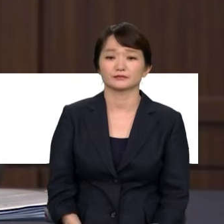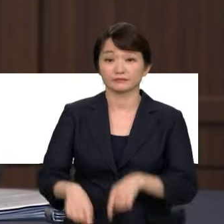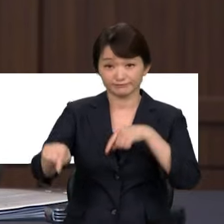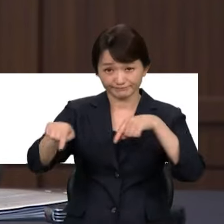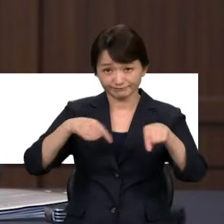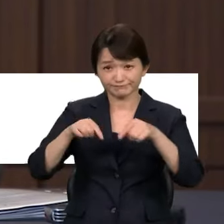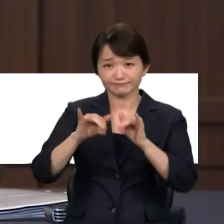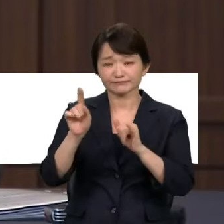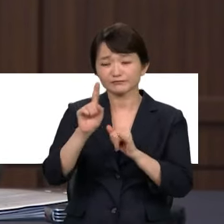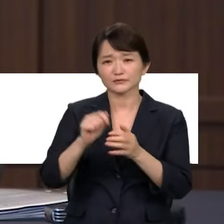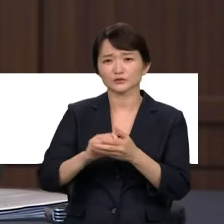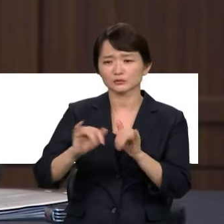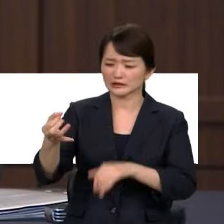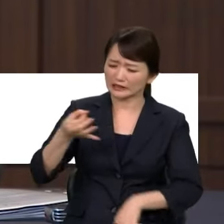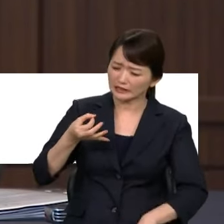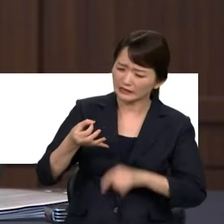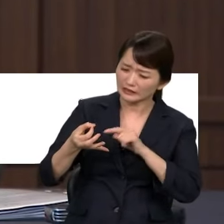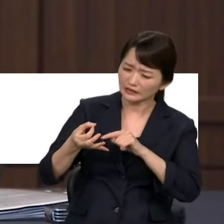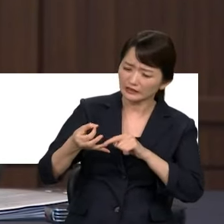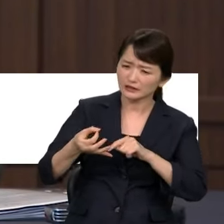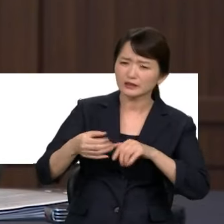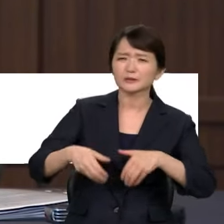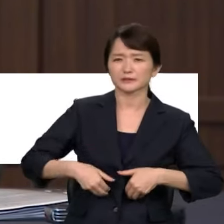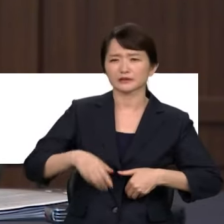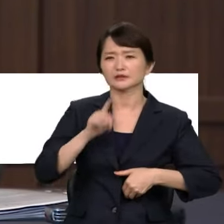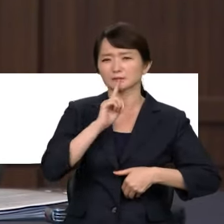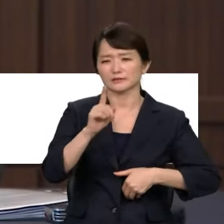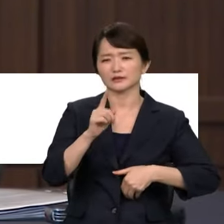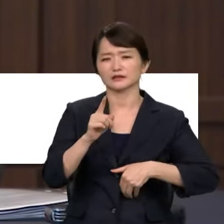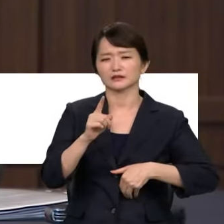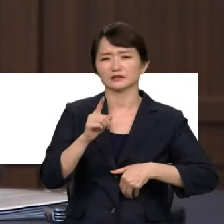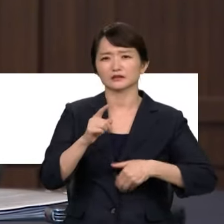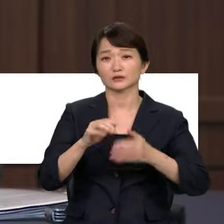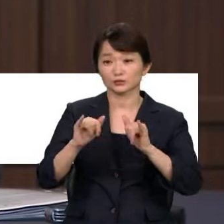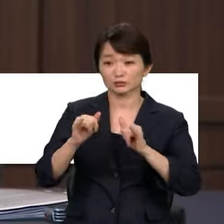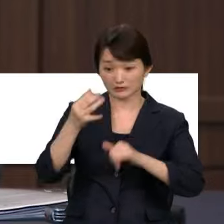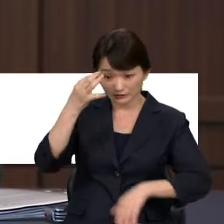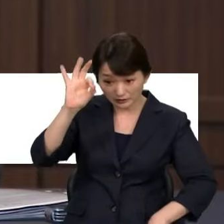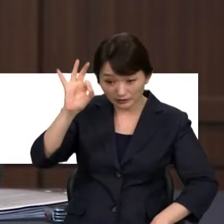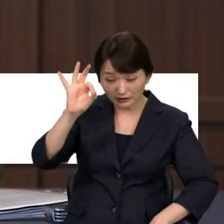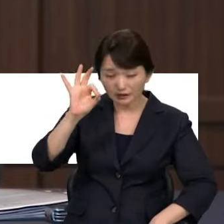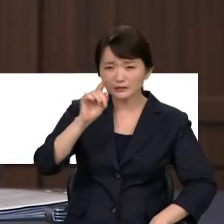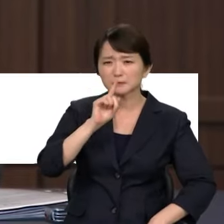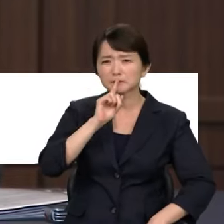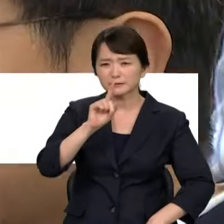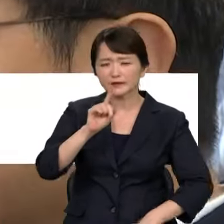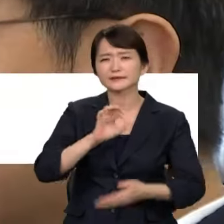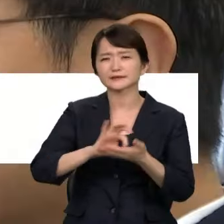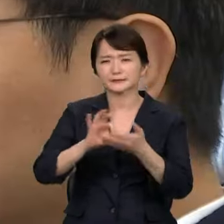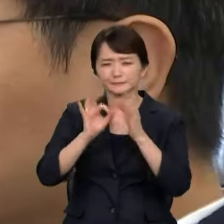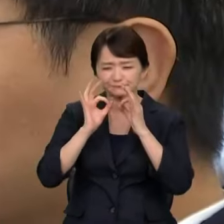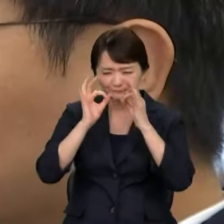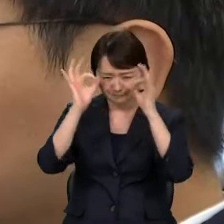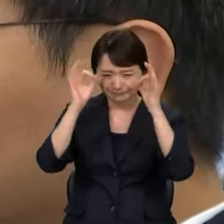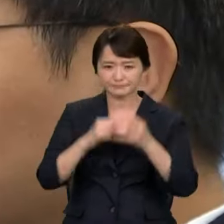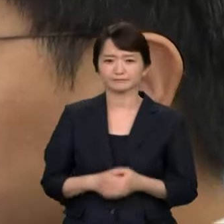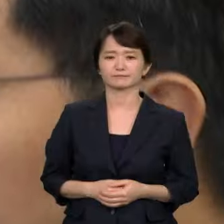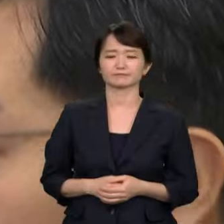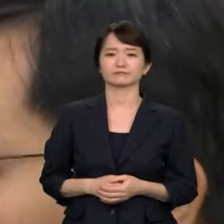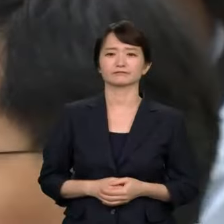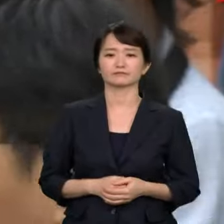정치인들은 국민들 보시기에 필요한 말, 국민이 인정할 수 있는 말을 하도록 노력하겠습니다. 당내에서도